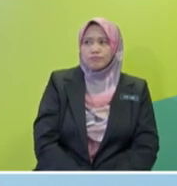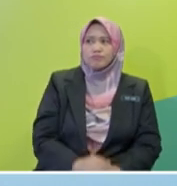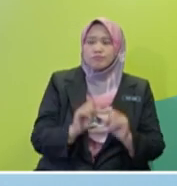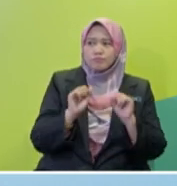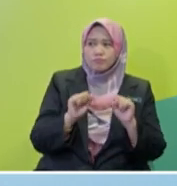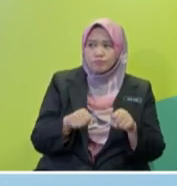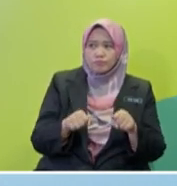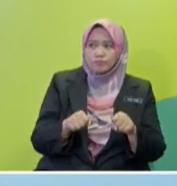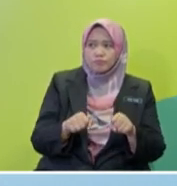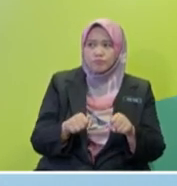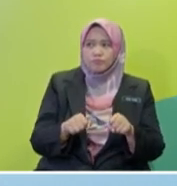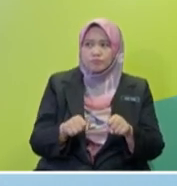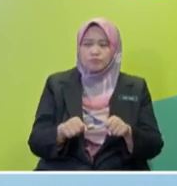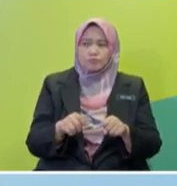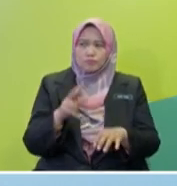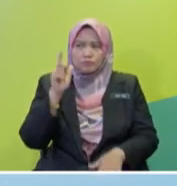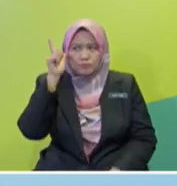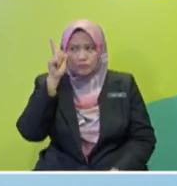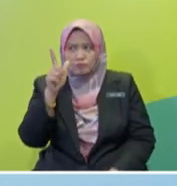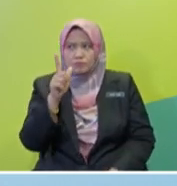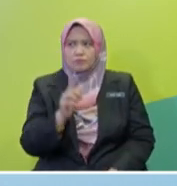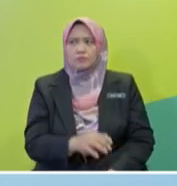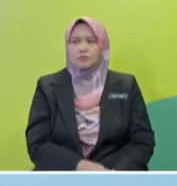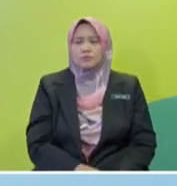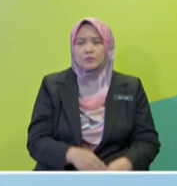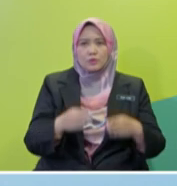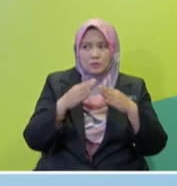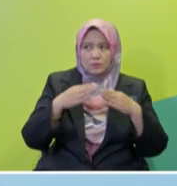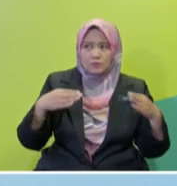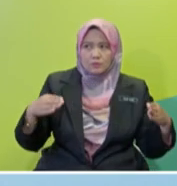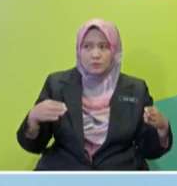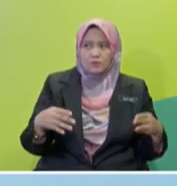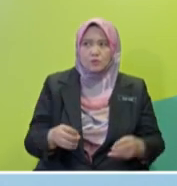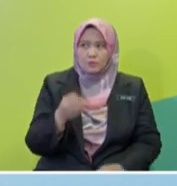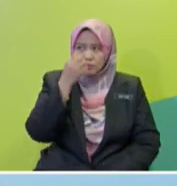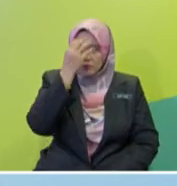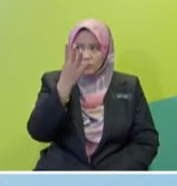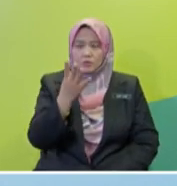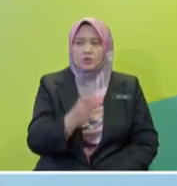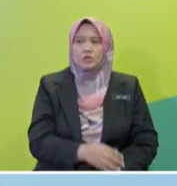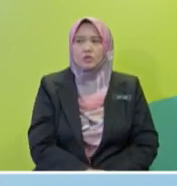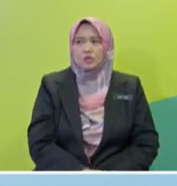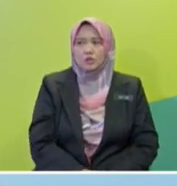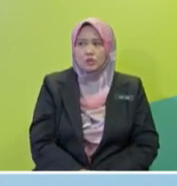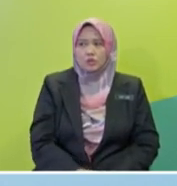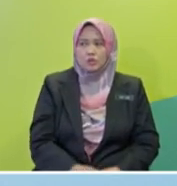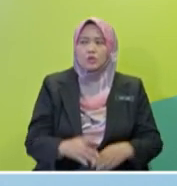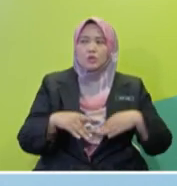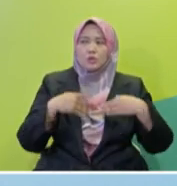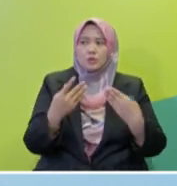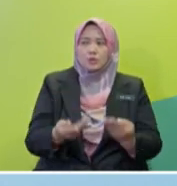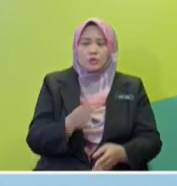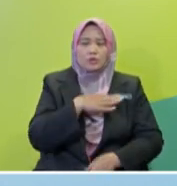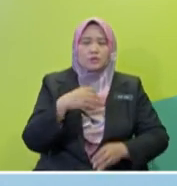jadi maka linguis ini pula adalah merupakan bahasa yang menguraikan kandungan dan struktur document